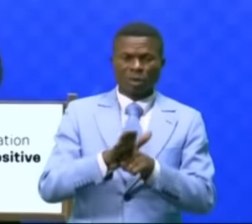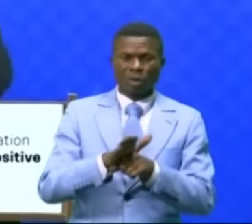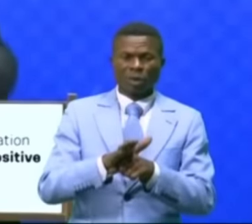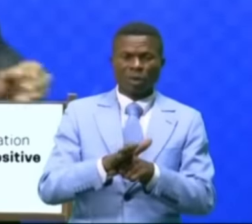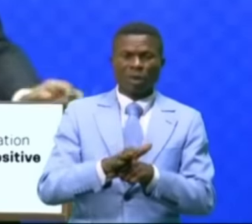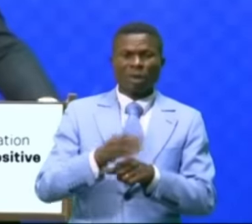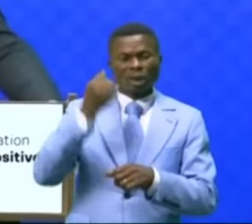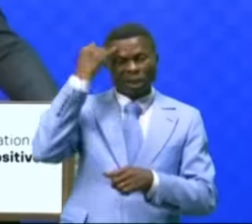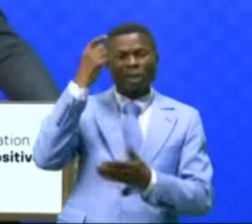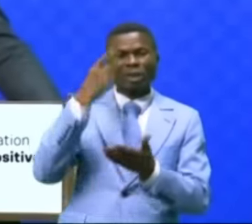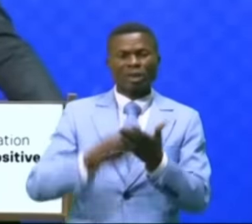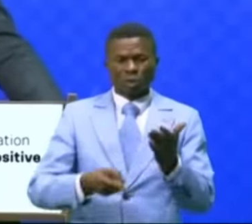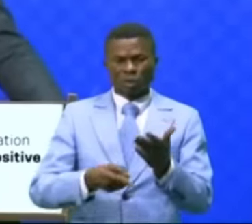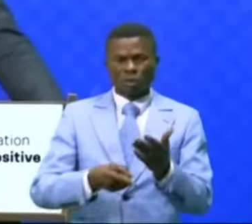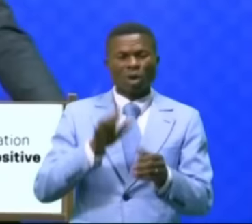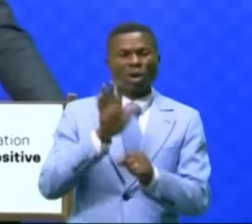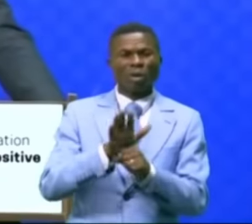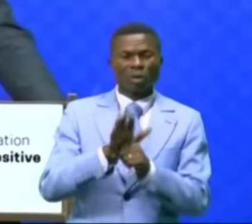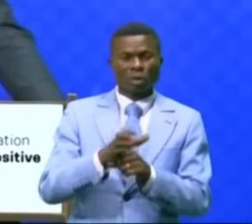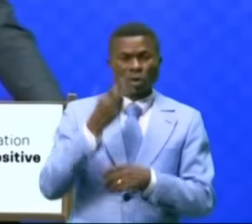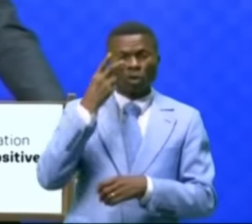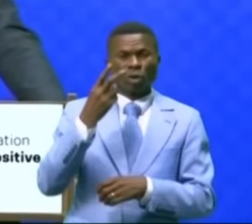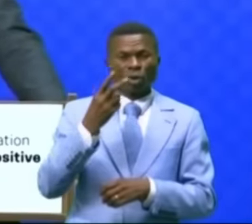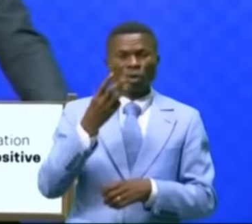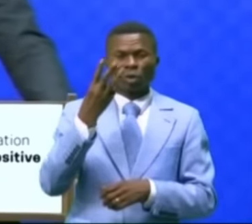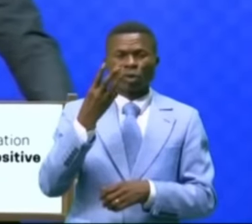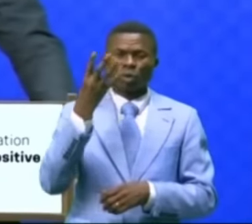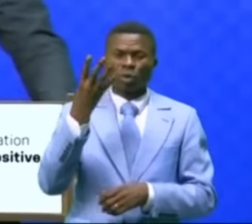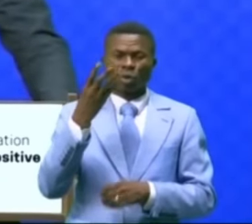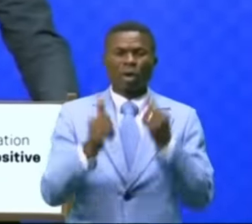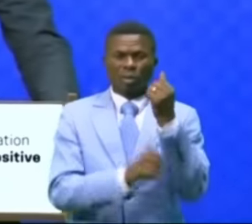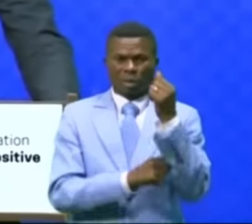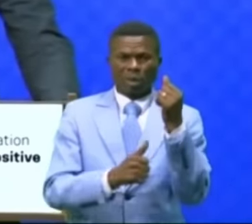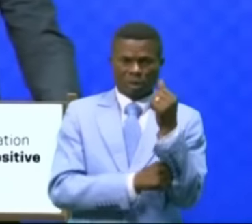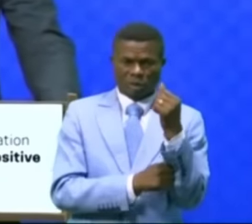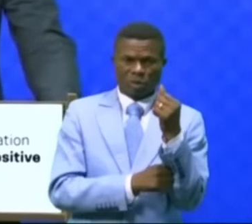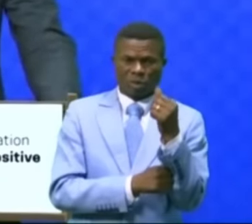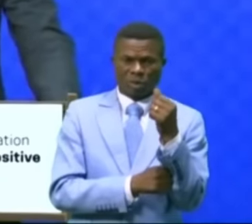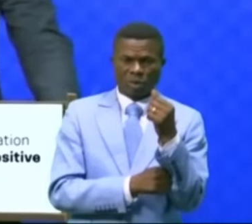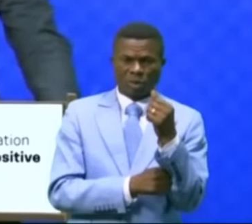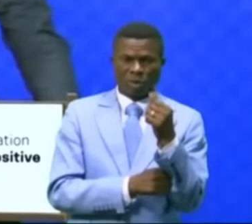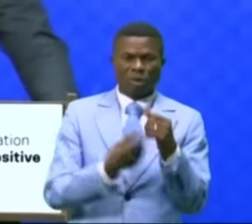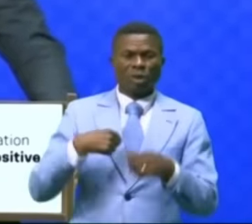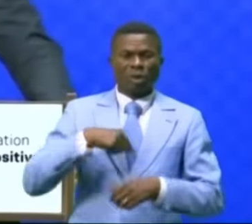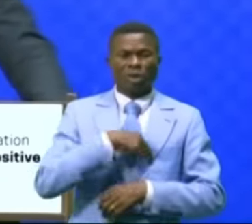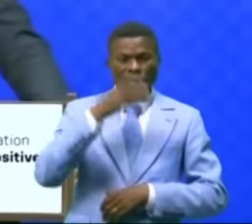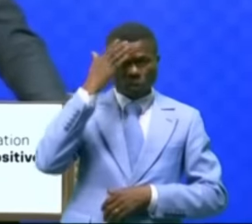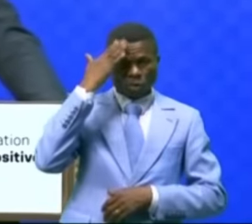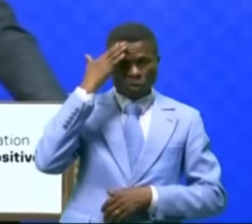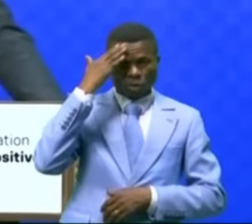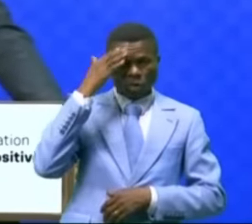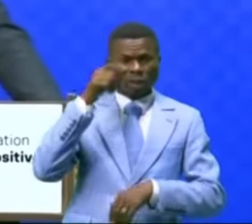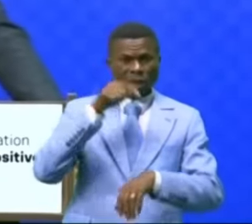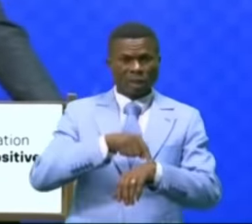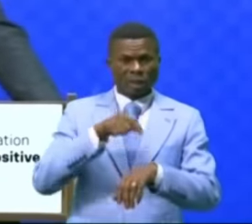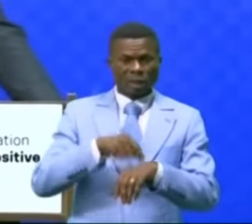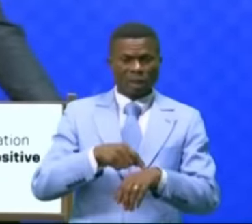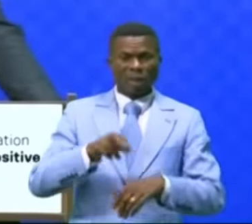le contenu qu'il donne dans massif lorsque vous voyez 3-4 individus, parce que nous savons tous qu'il y avait à un moment le